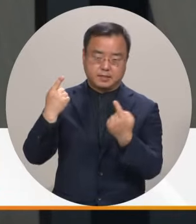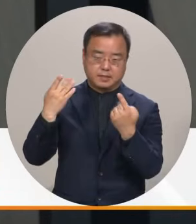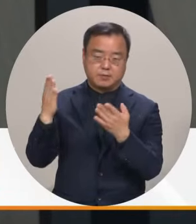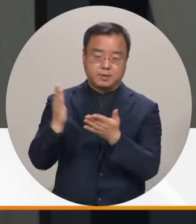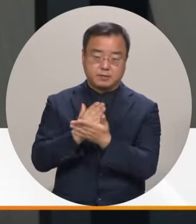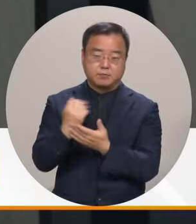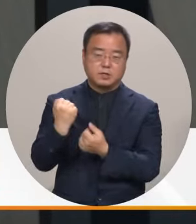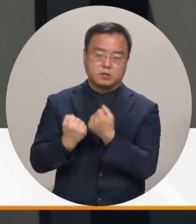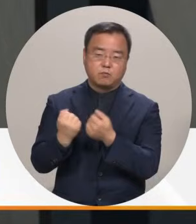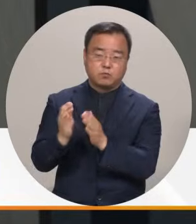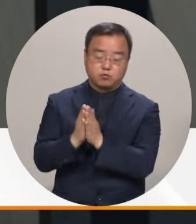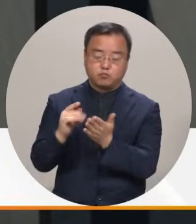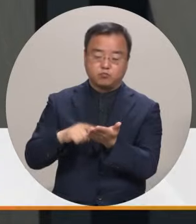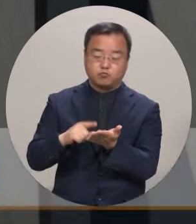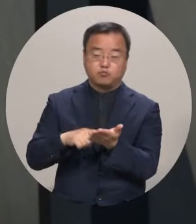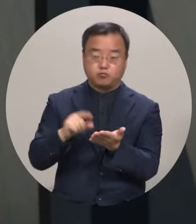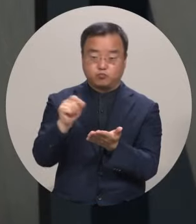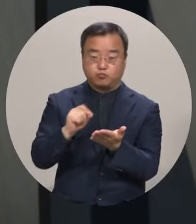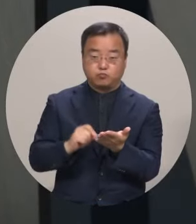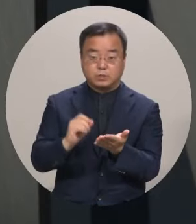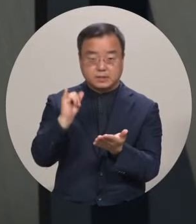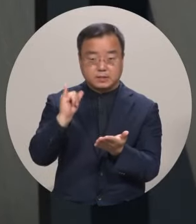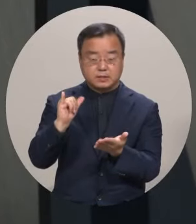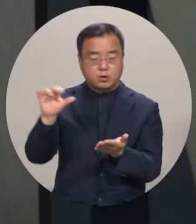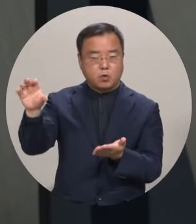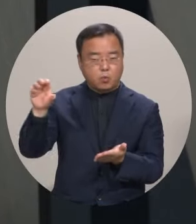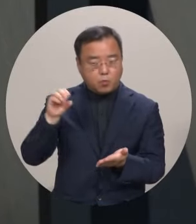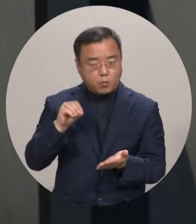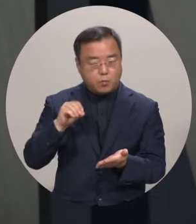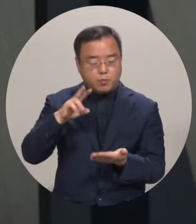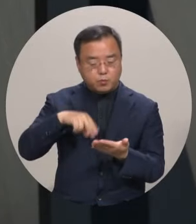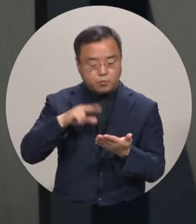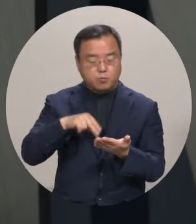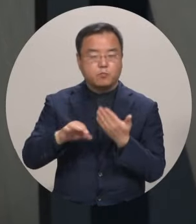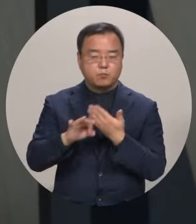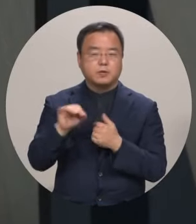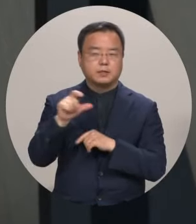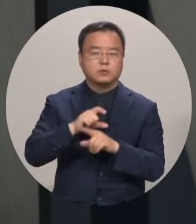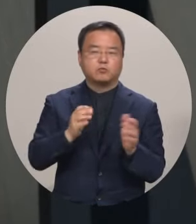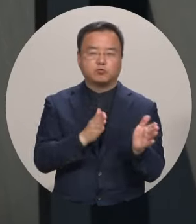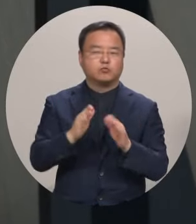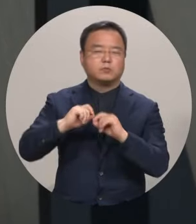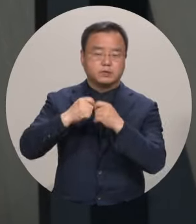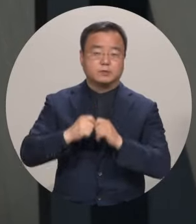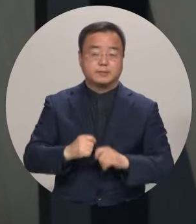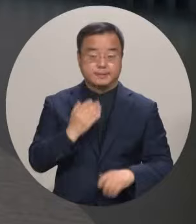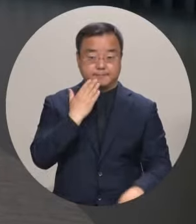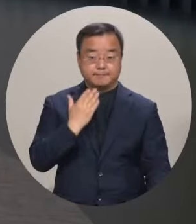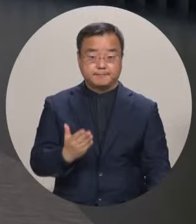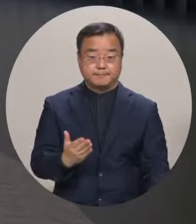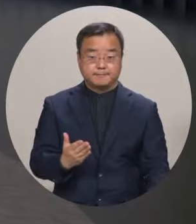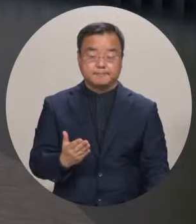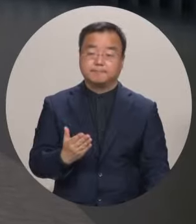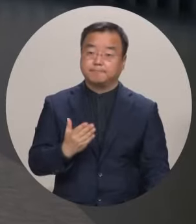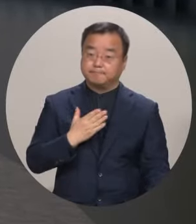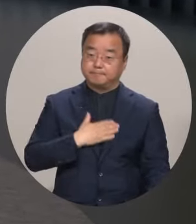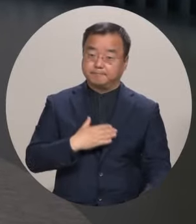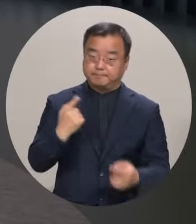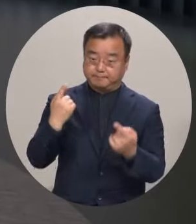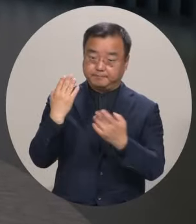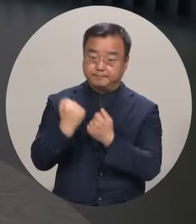있습니다 그런 걸 참고하시면 훨씬 더 좀 구체적으로 준비를 할 수 있을 것 같습니다네 가이드북을 기초로 해서